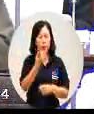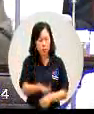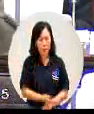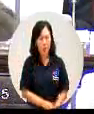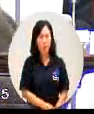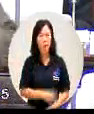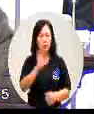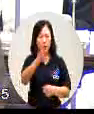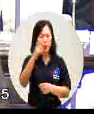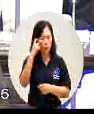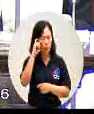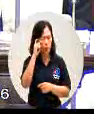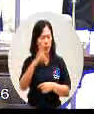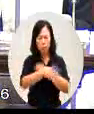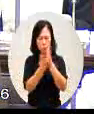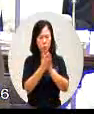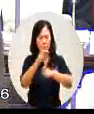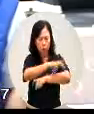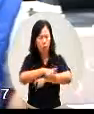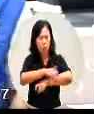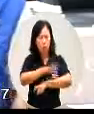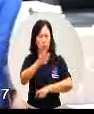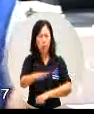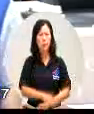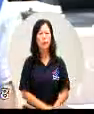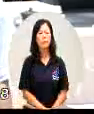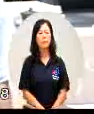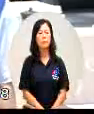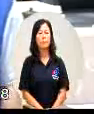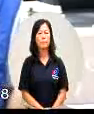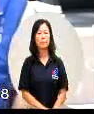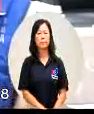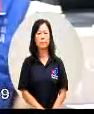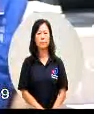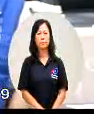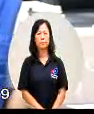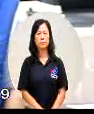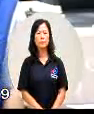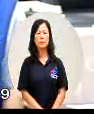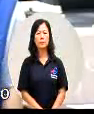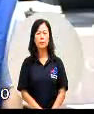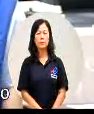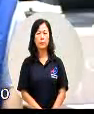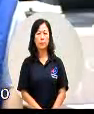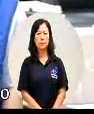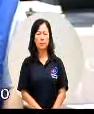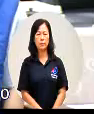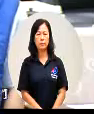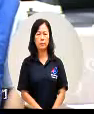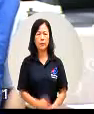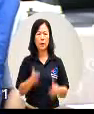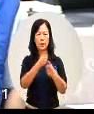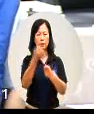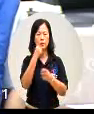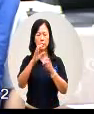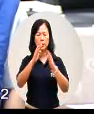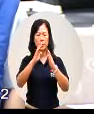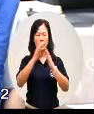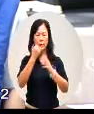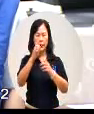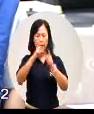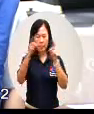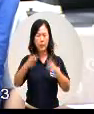们有一些整体的规划。谢谢。 来，请到来。 啊，感谢局长，感谢周议